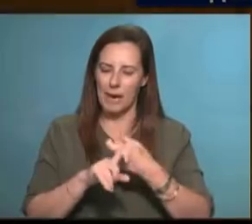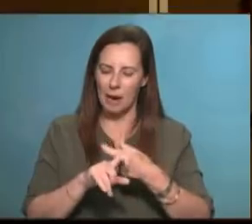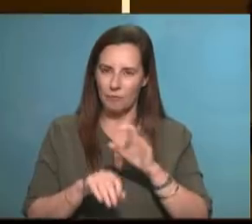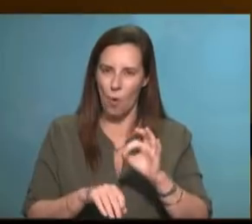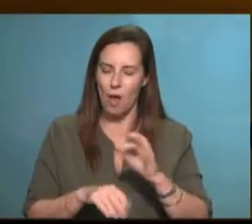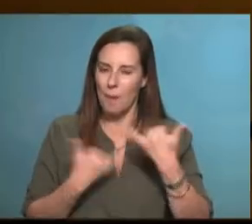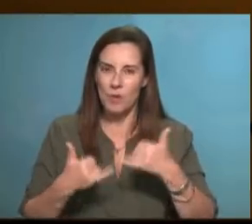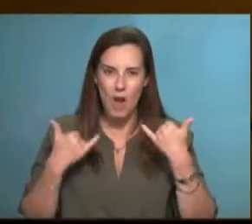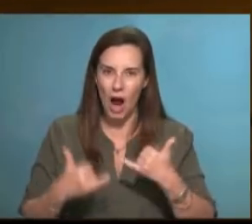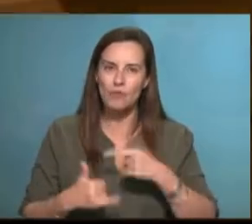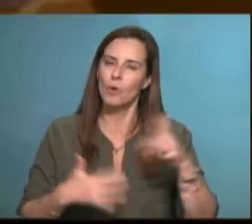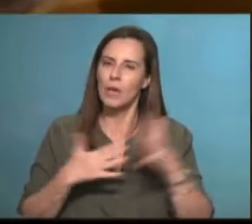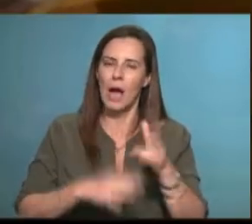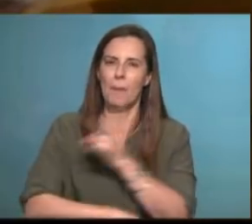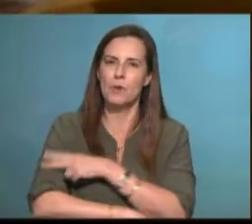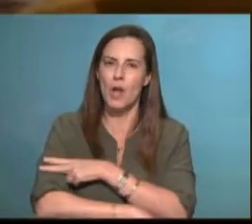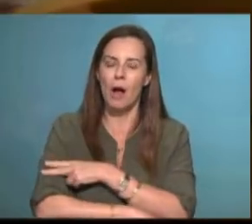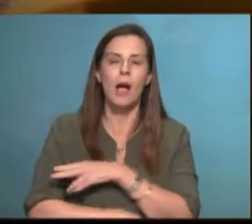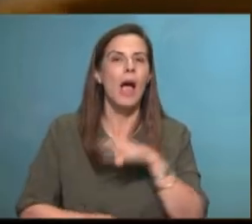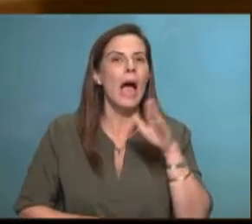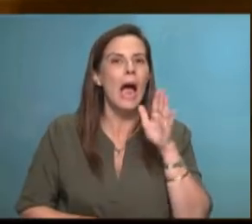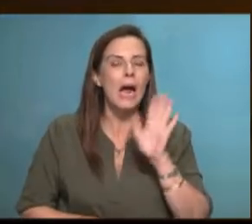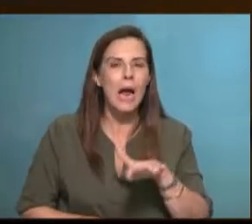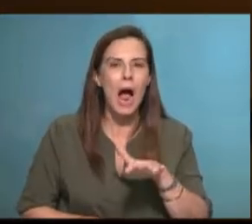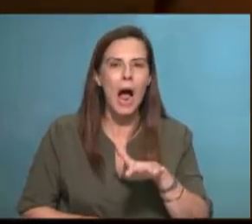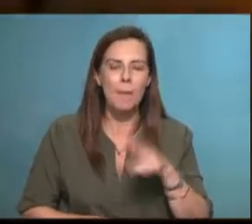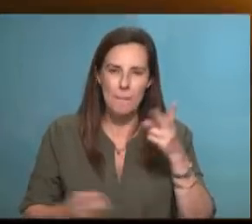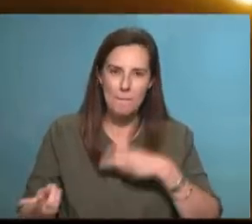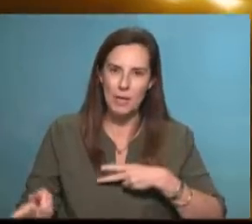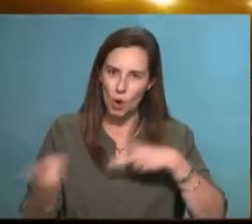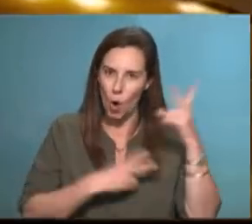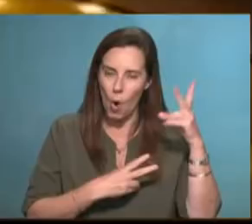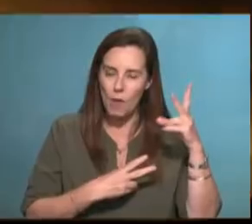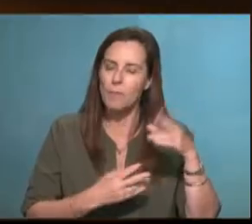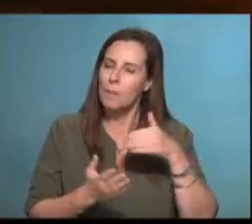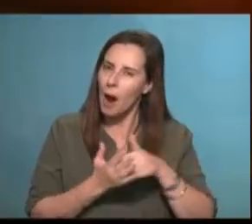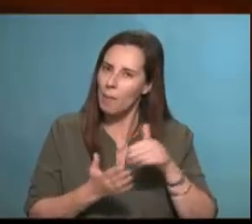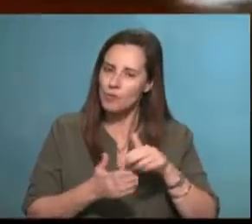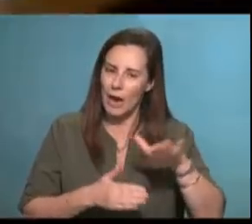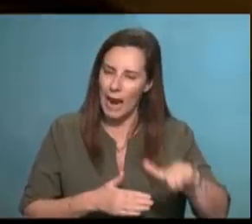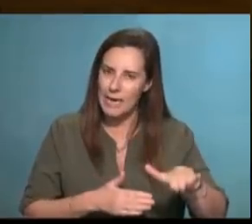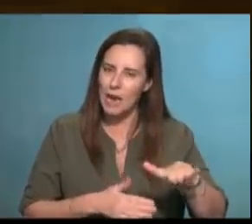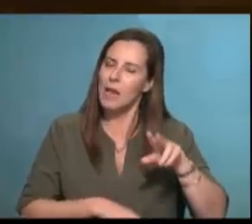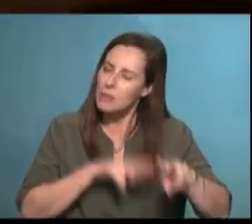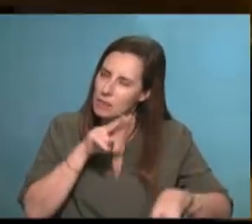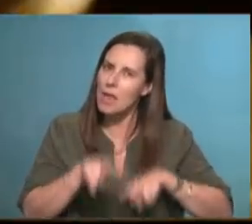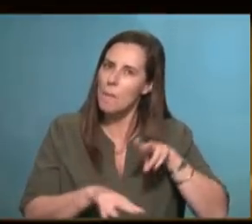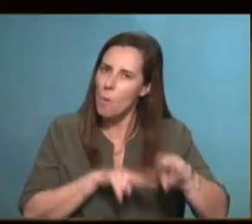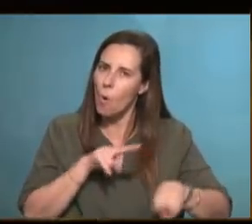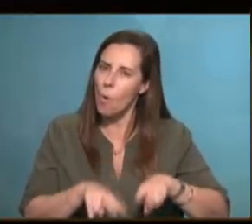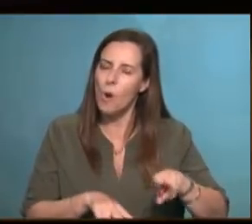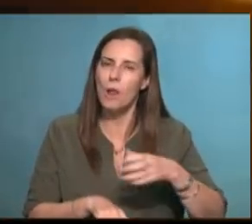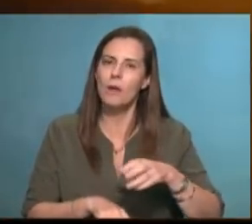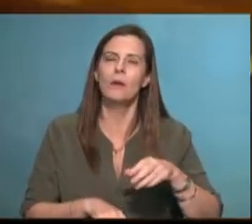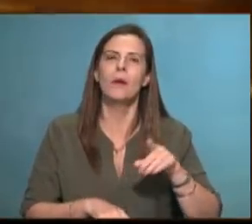האלה הוא נחקר במשטרה. במקביל, במרכז הרפואי לגליל, בנהריה ממשיך לקבל טיפול אותו ילד בן 4 שנפגע בתאונה